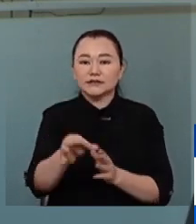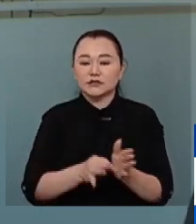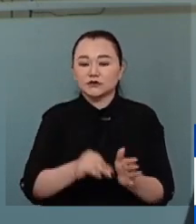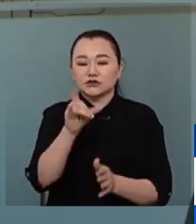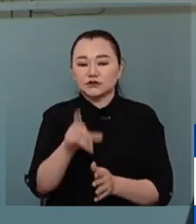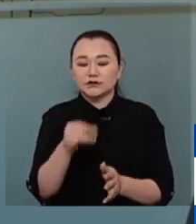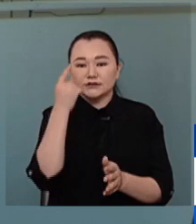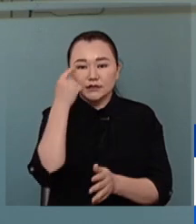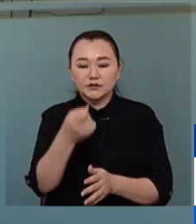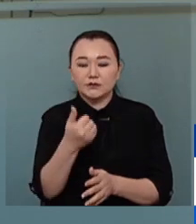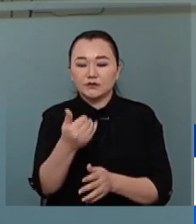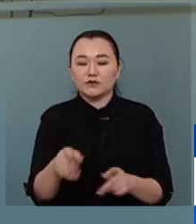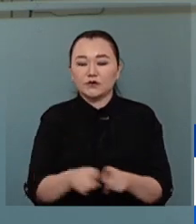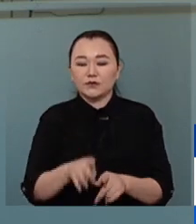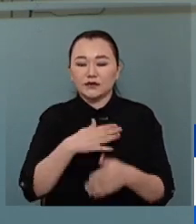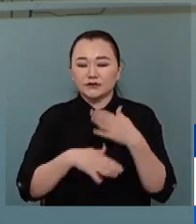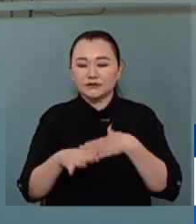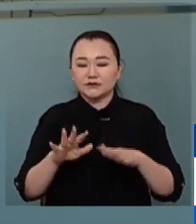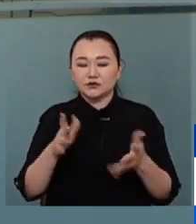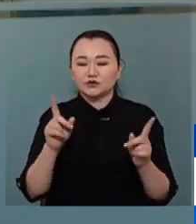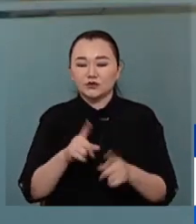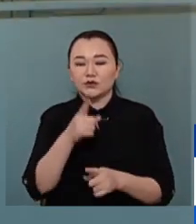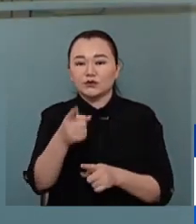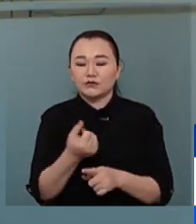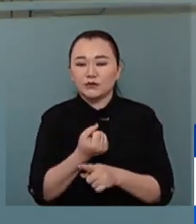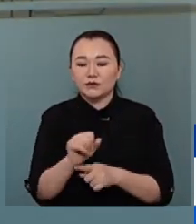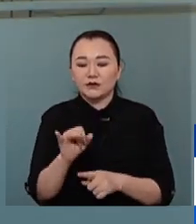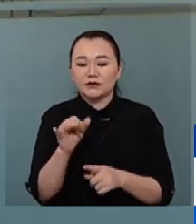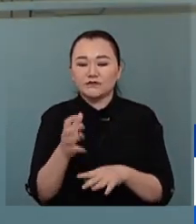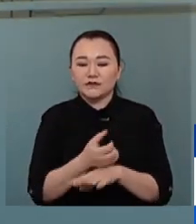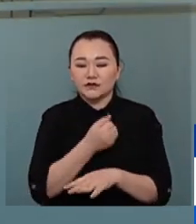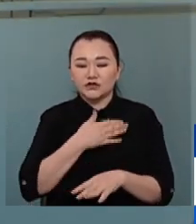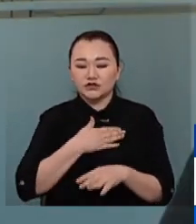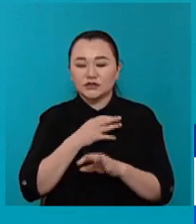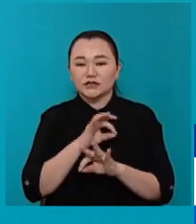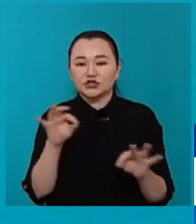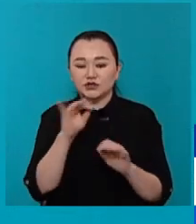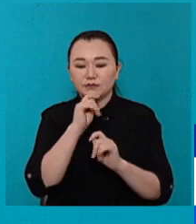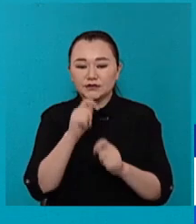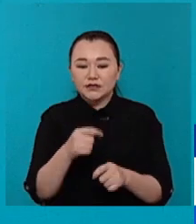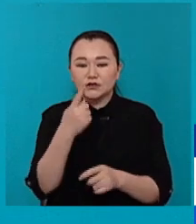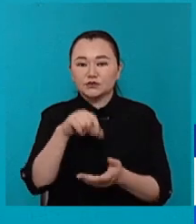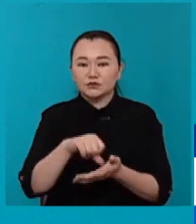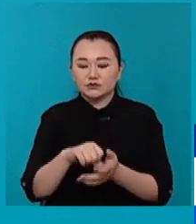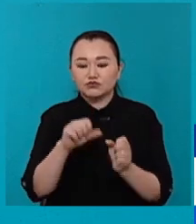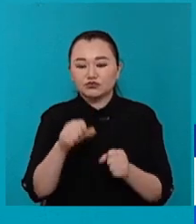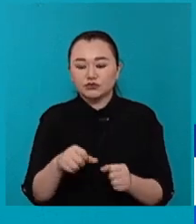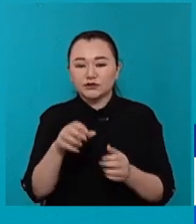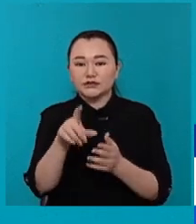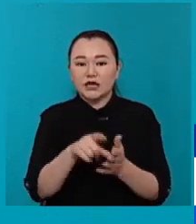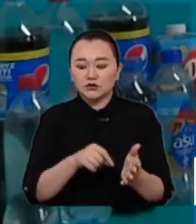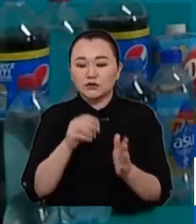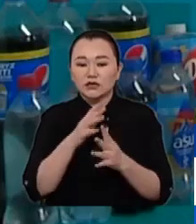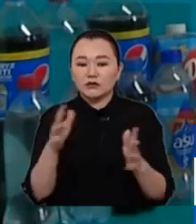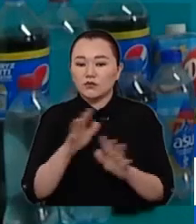участника и сообщаем ему о таком радостном событии, о том, что он победил и выиграл наши классные призы. Один участник может загрузить не